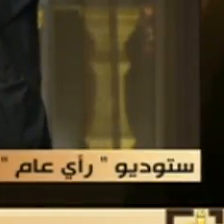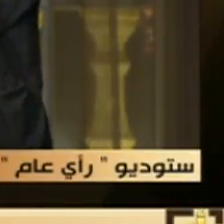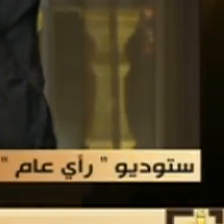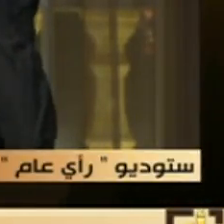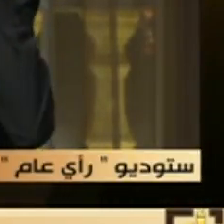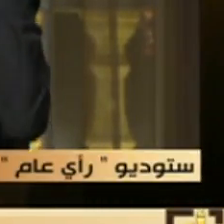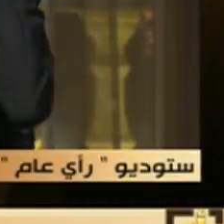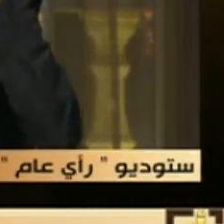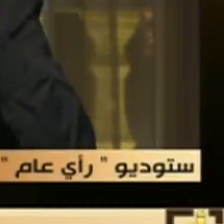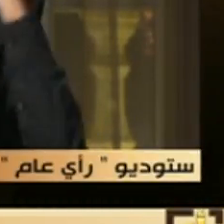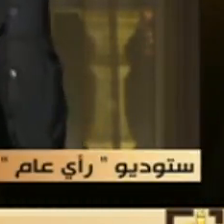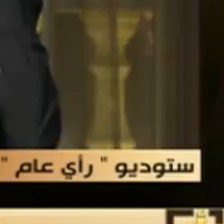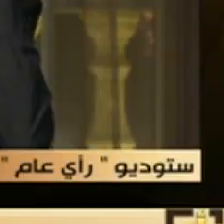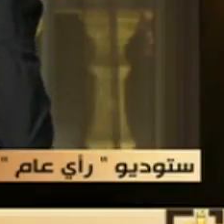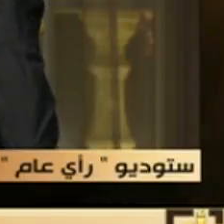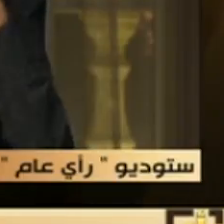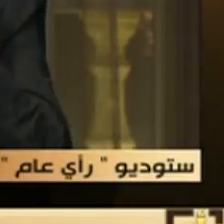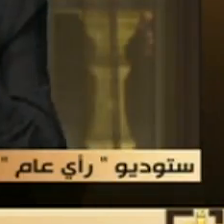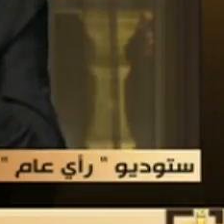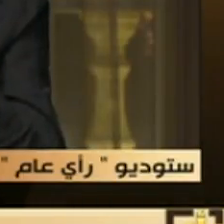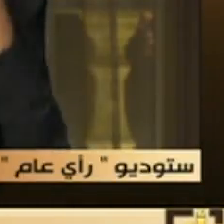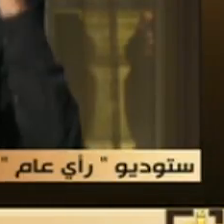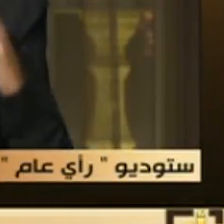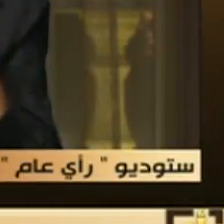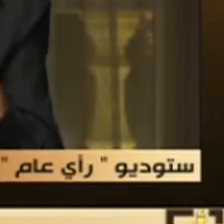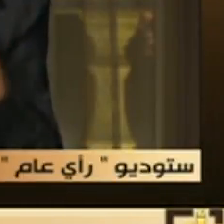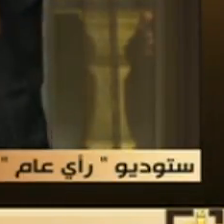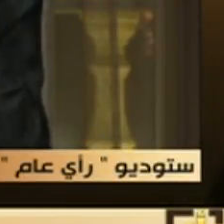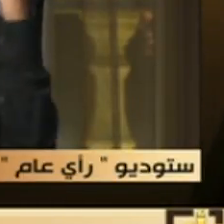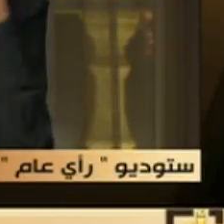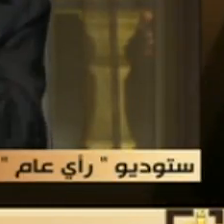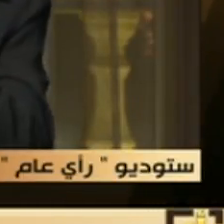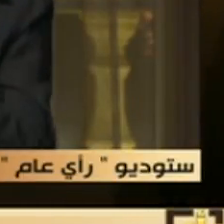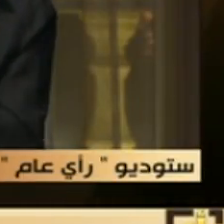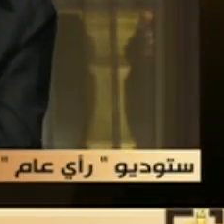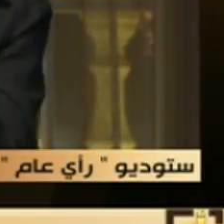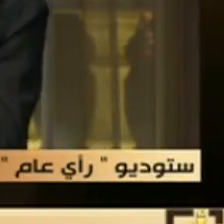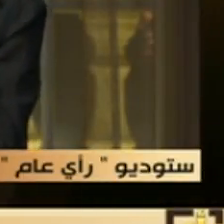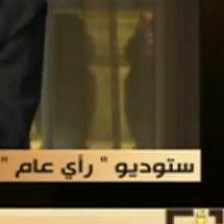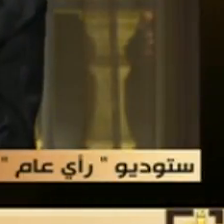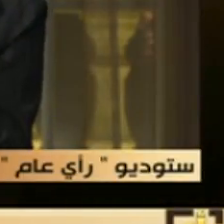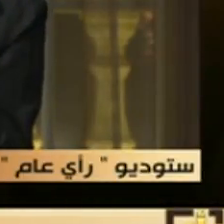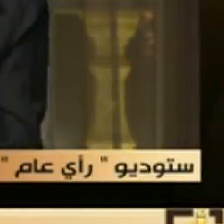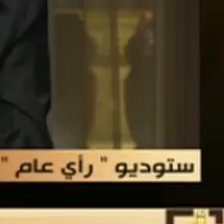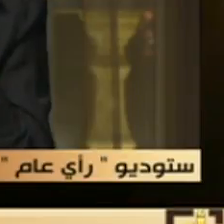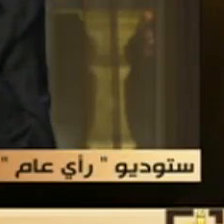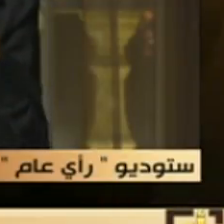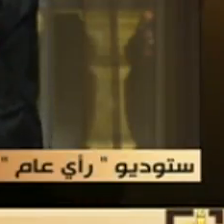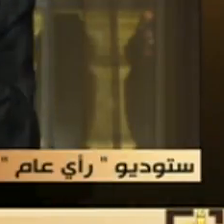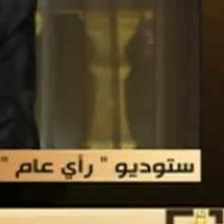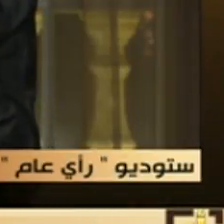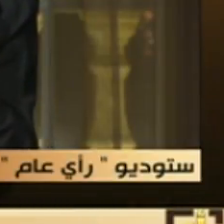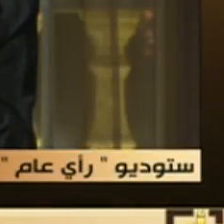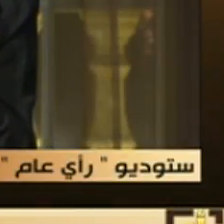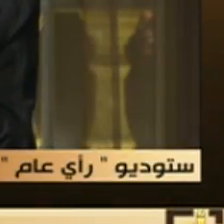الشارع أنا بفهمهم، بس هم مش بيفهموني، بس هم بيفتكروا إن أنا متكلم، بس أنا بستعبط.